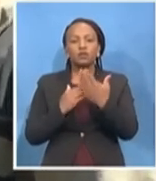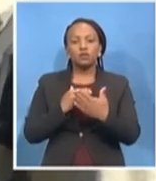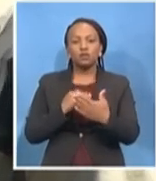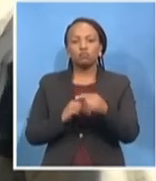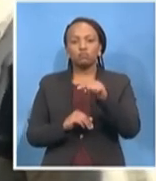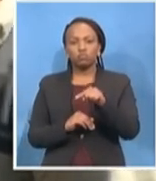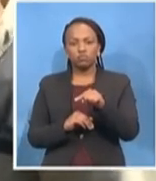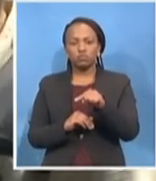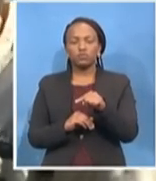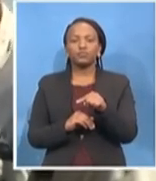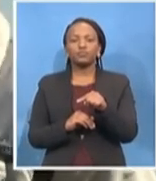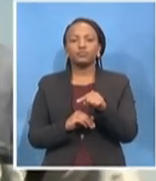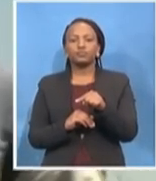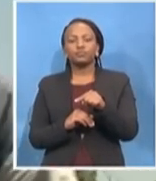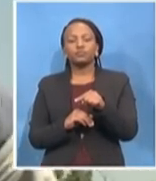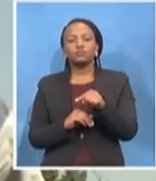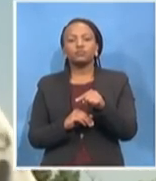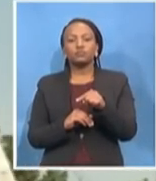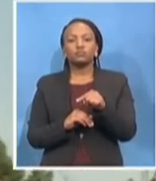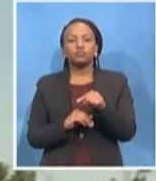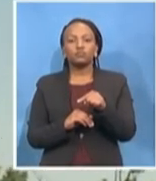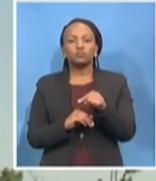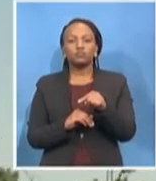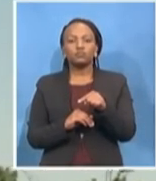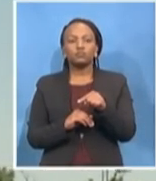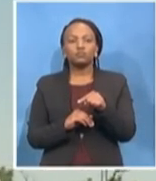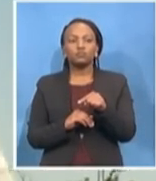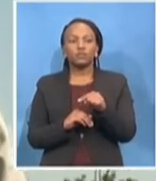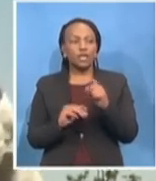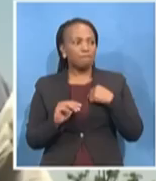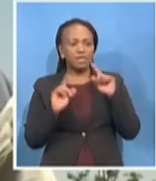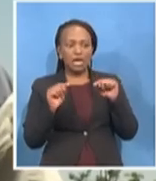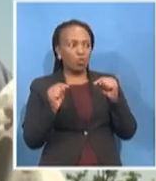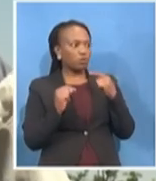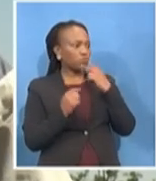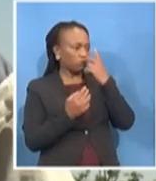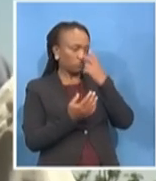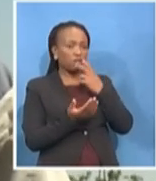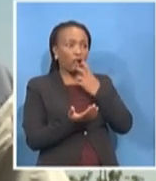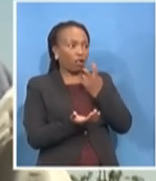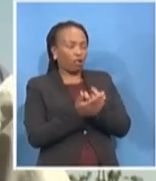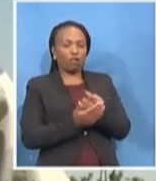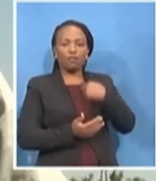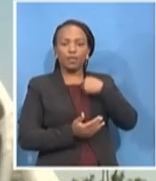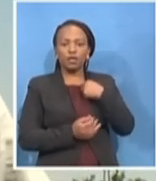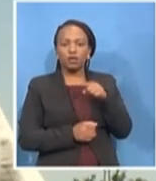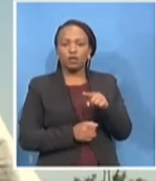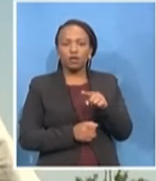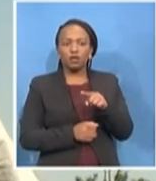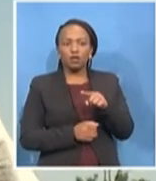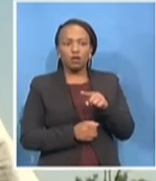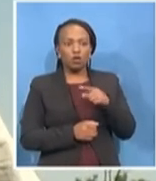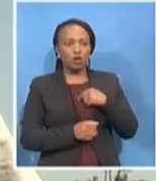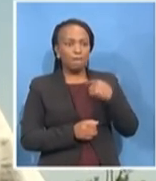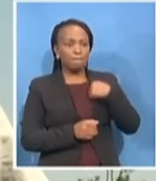kon dit nie glo nie. Ek kon nie glo dat ons so kortsigtig is om sulke goed te doen nie. Ek gaan na die manne op die plaas